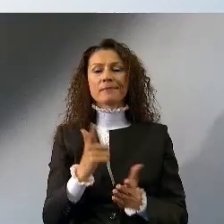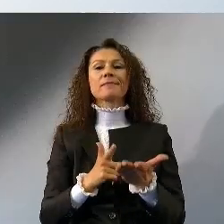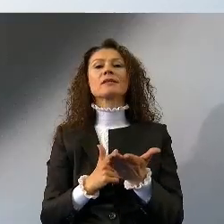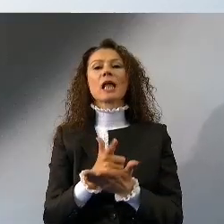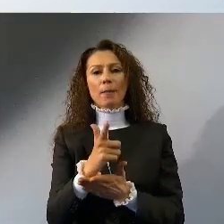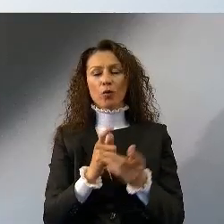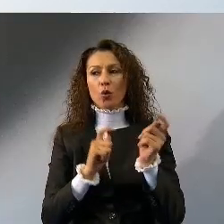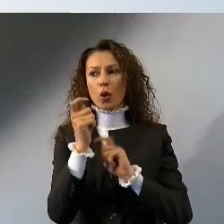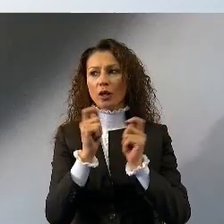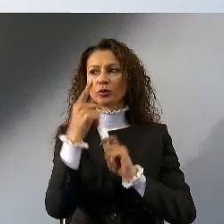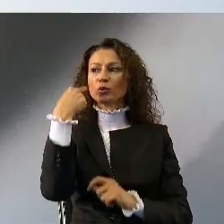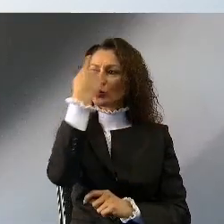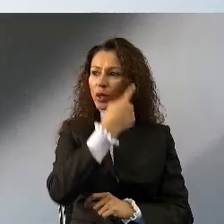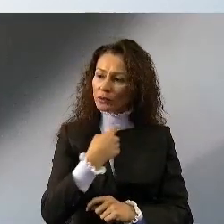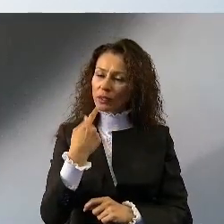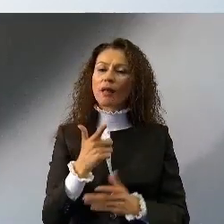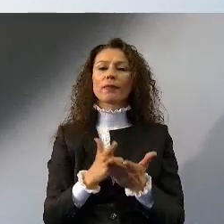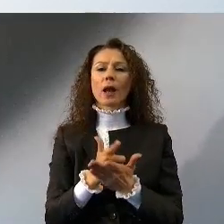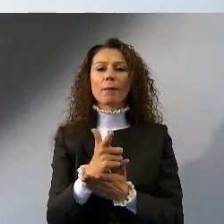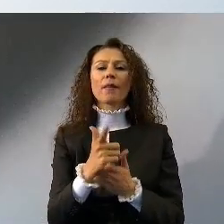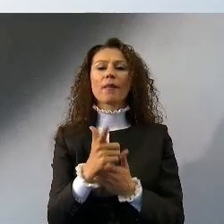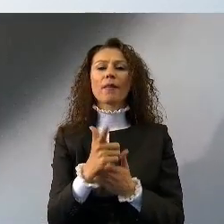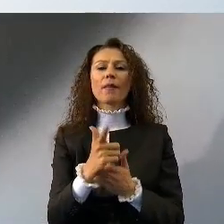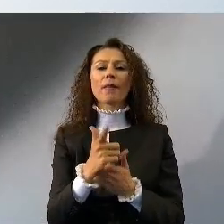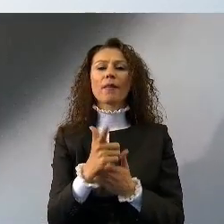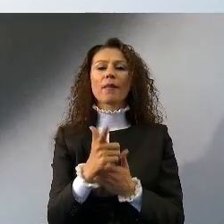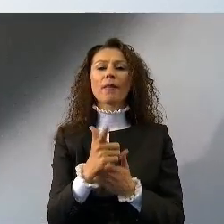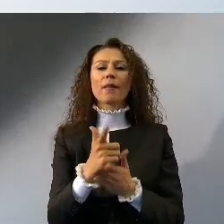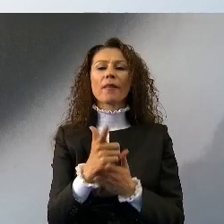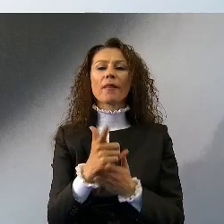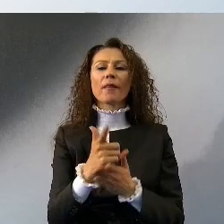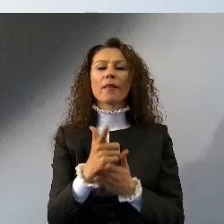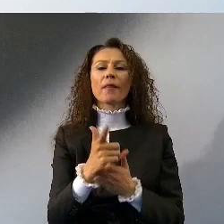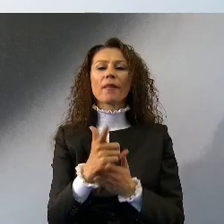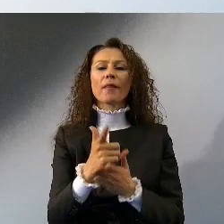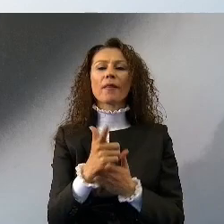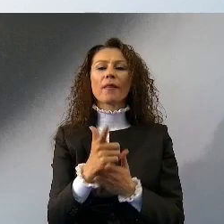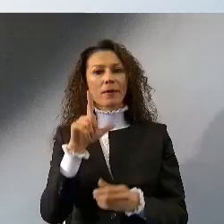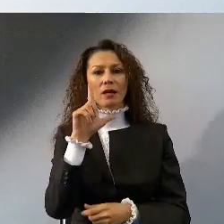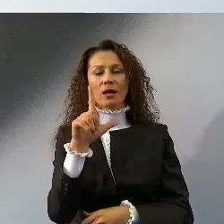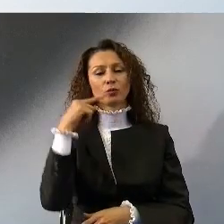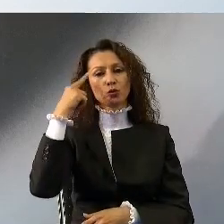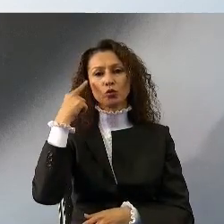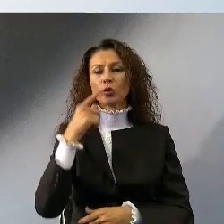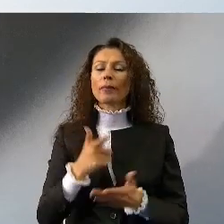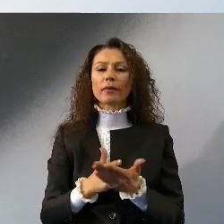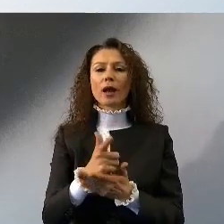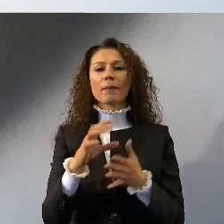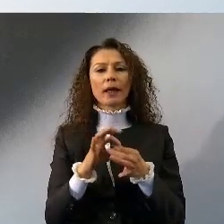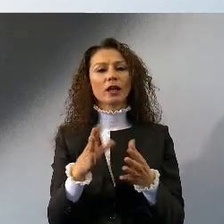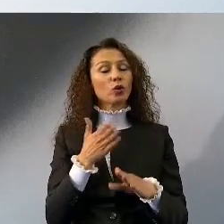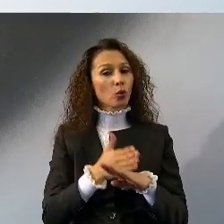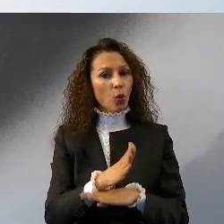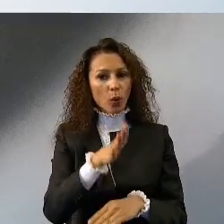tarımda kullanıyoruz. Dolayısıyla tarımın ne olduğunun çok iyi kavranması gerektiğini düşünüyorum. Çünkü tarımla ilgili doğru